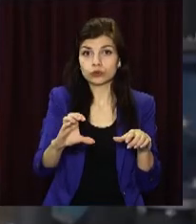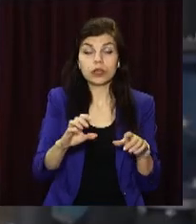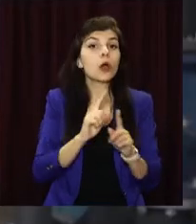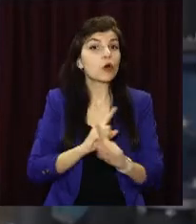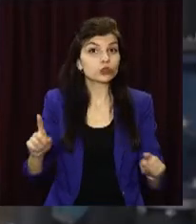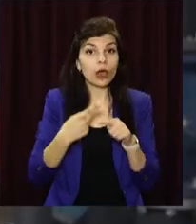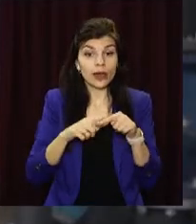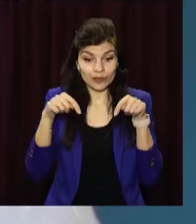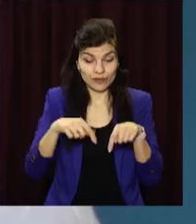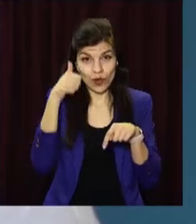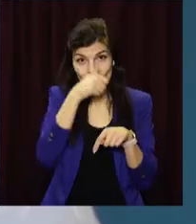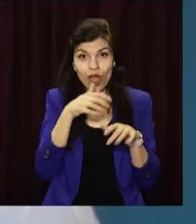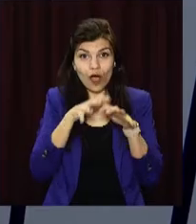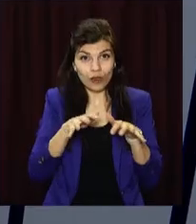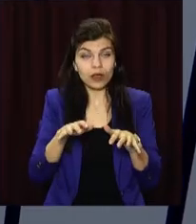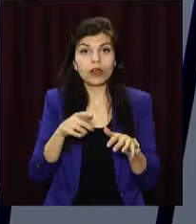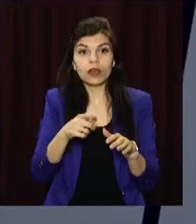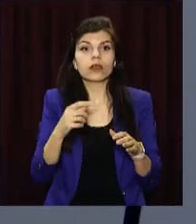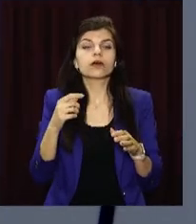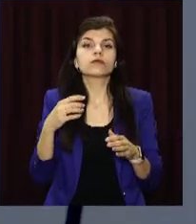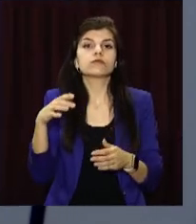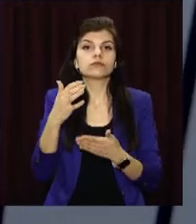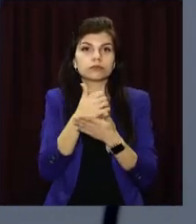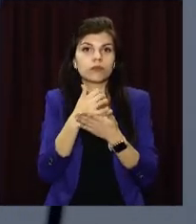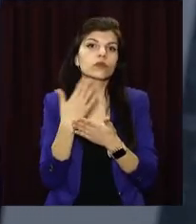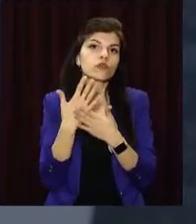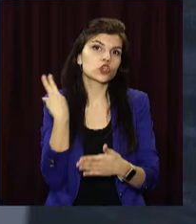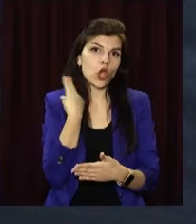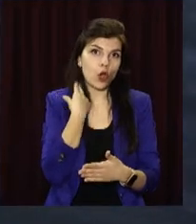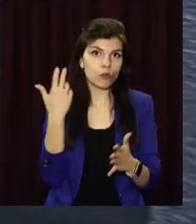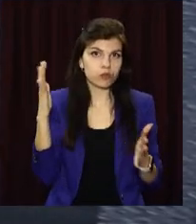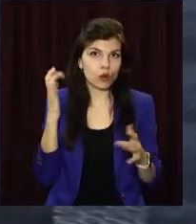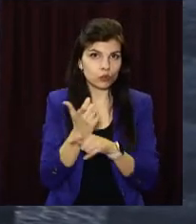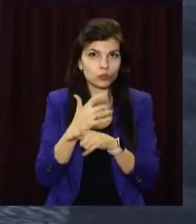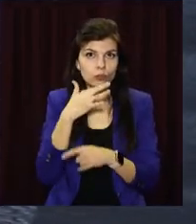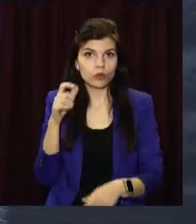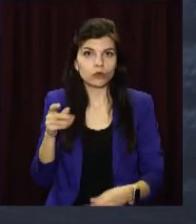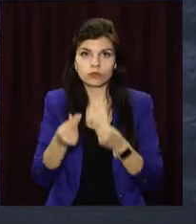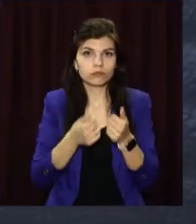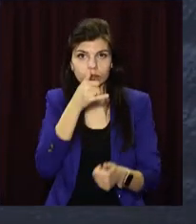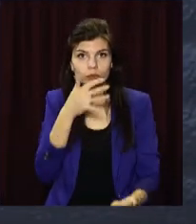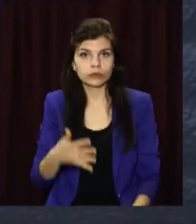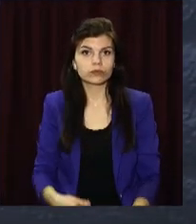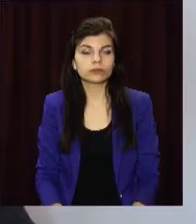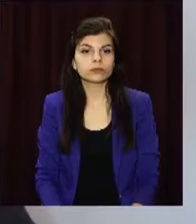опалювального сезону – накопичені споживачами борги за теплопостачання.